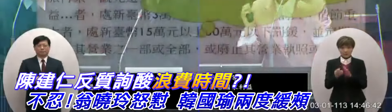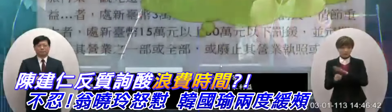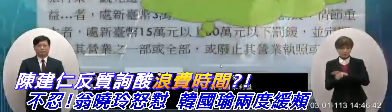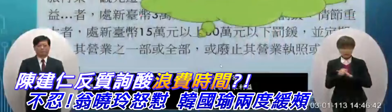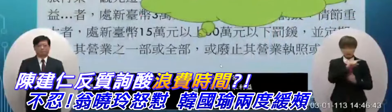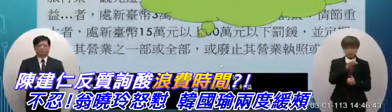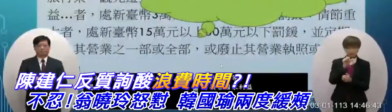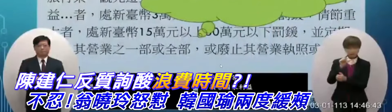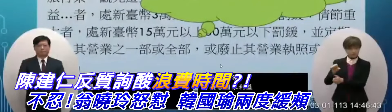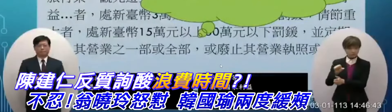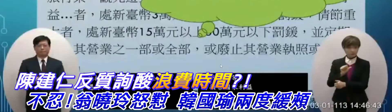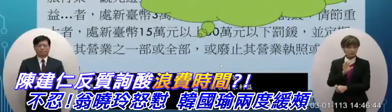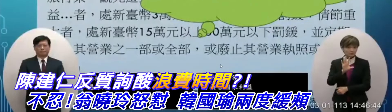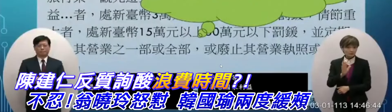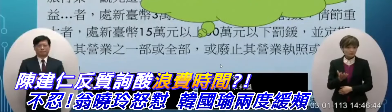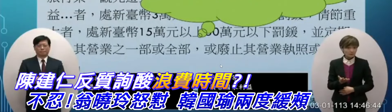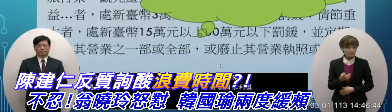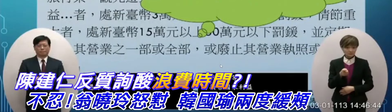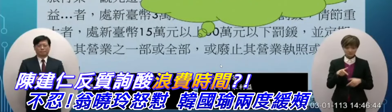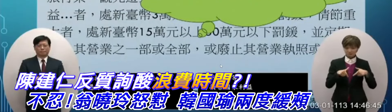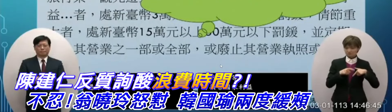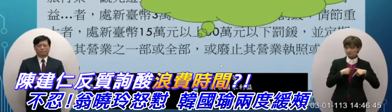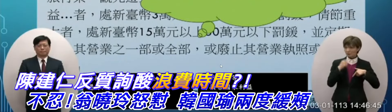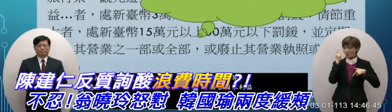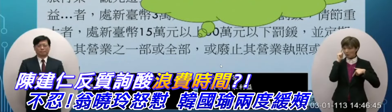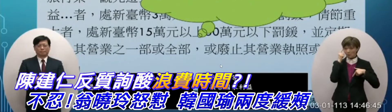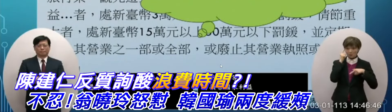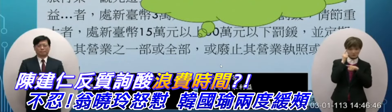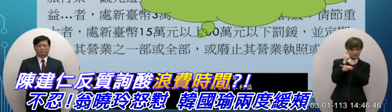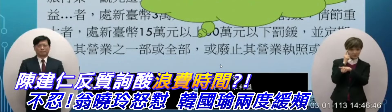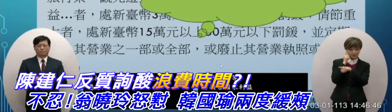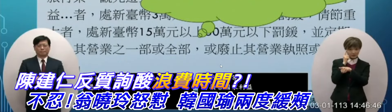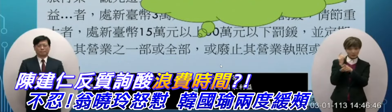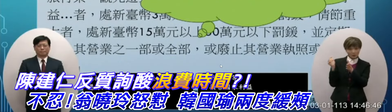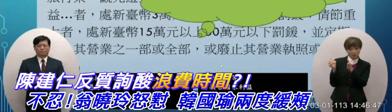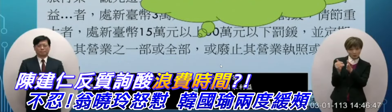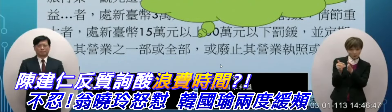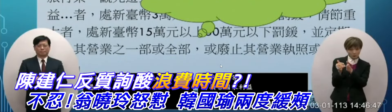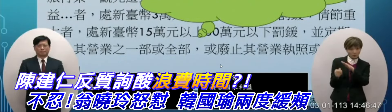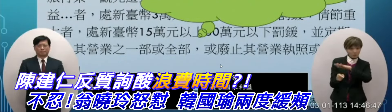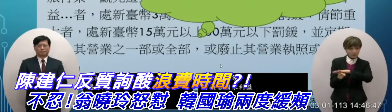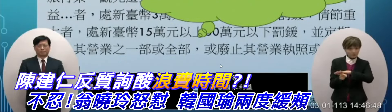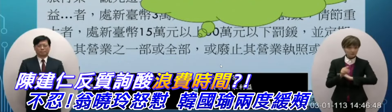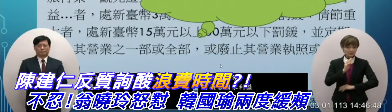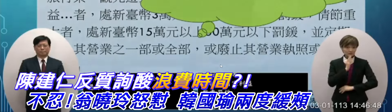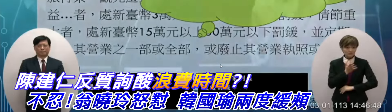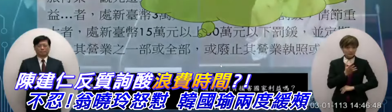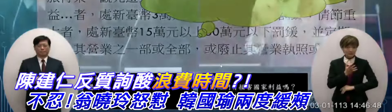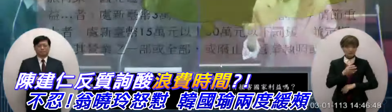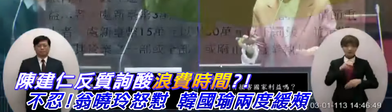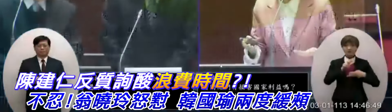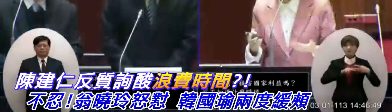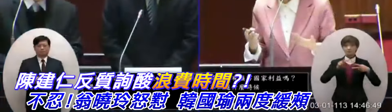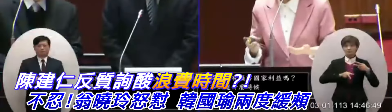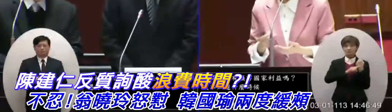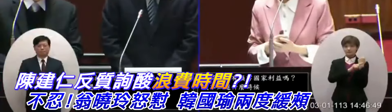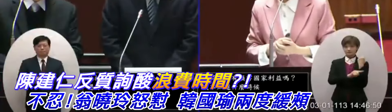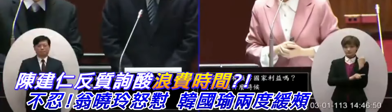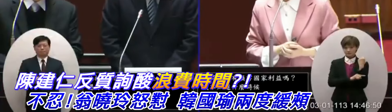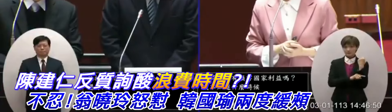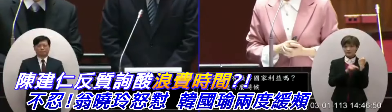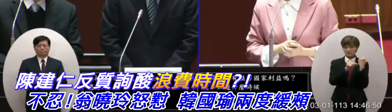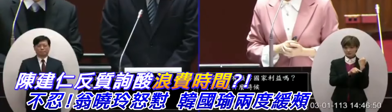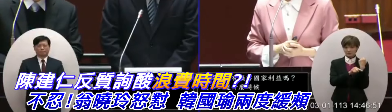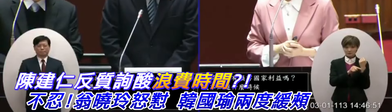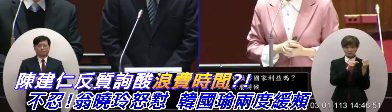已经心里面有所知道他即将要犯罪吗？我们刑法上面是禁止处罚预